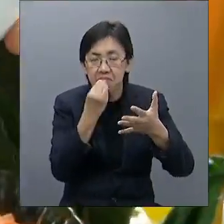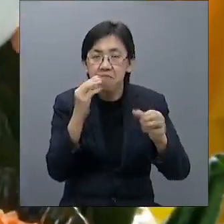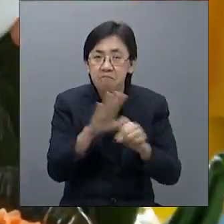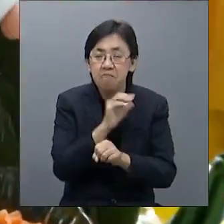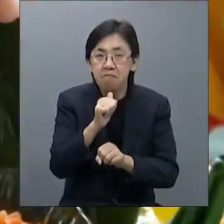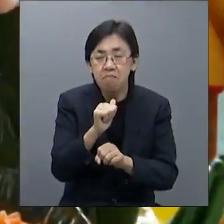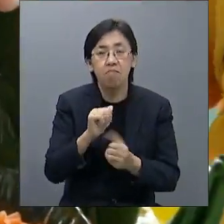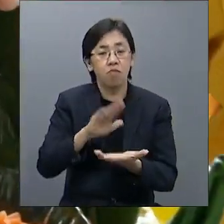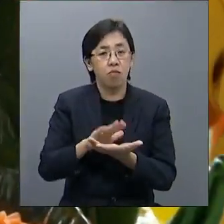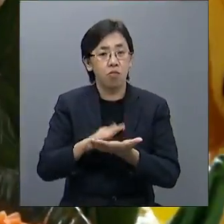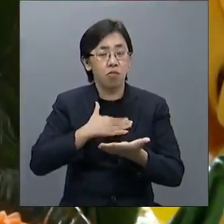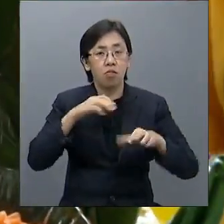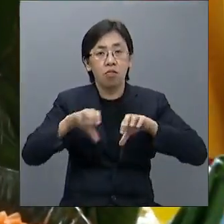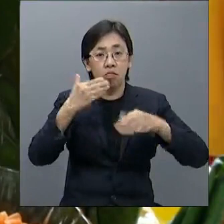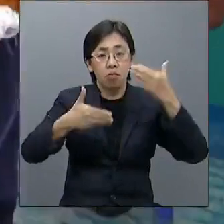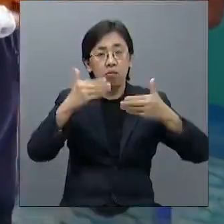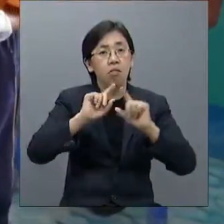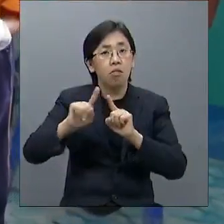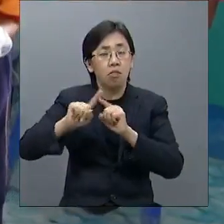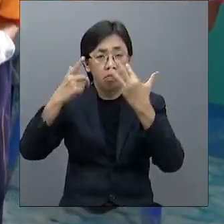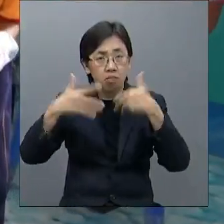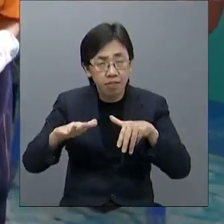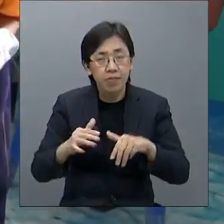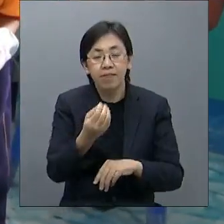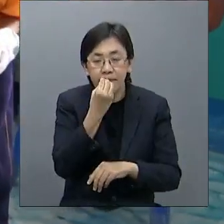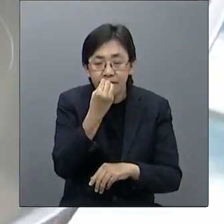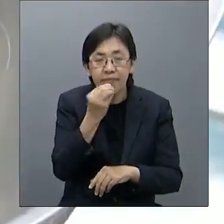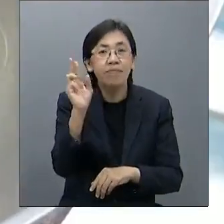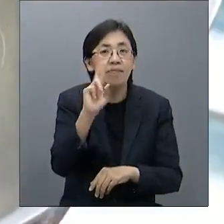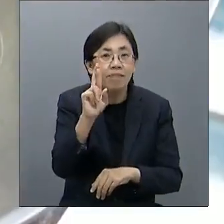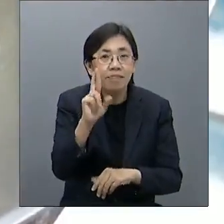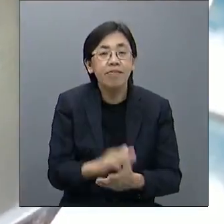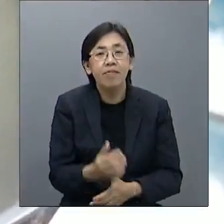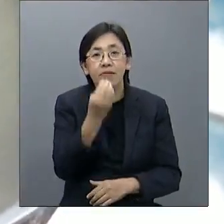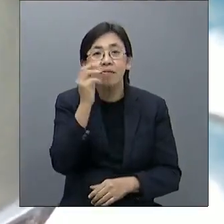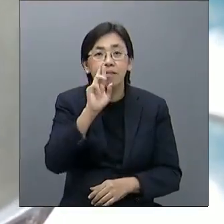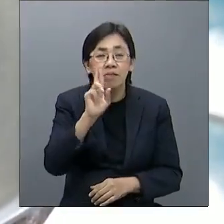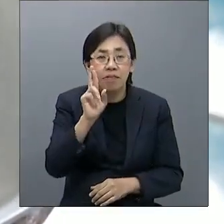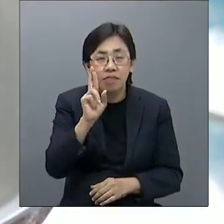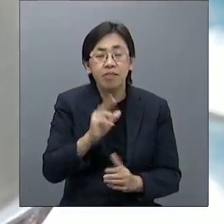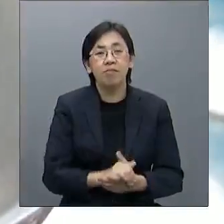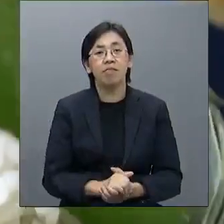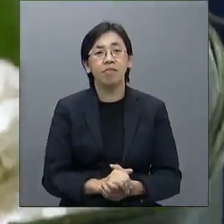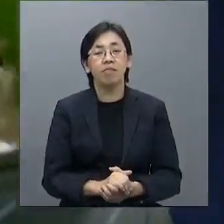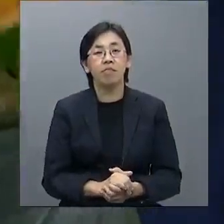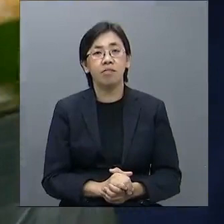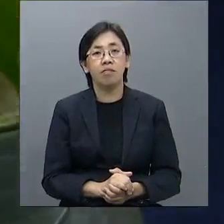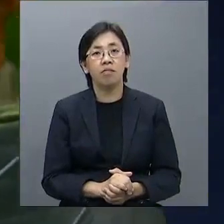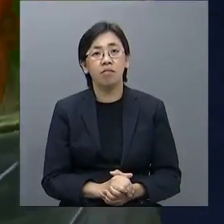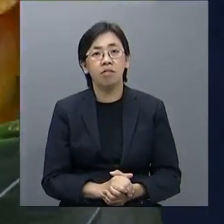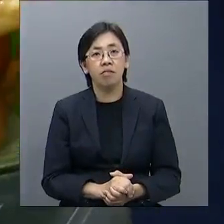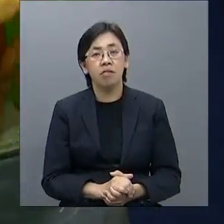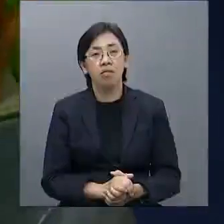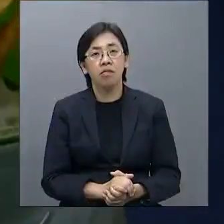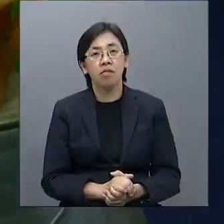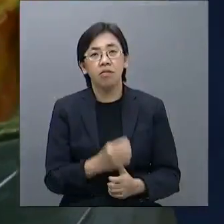ทำกิจกรรมต่างๆแล้วก็ลงสู่อาหารกลางวันแล้วก็ไปยึดหลักไทยสกุลลั้นซึ่งจริงๆแล้วนะคะ